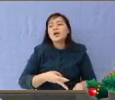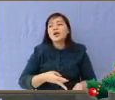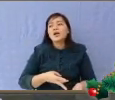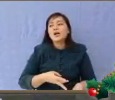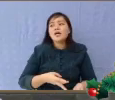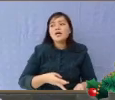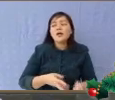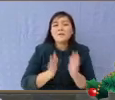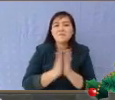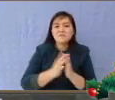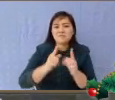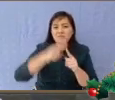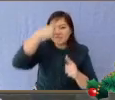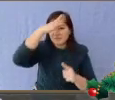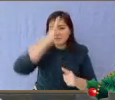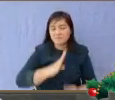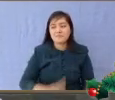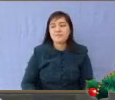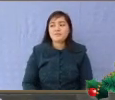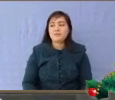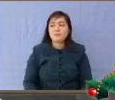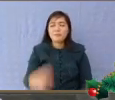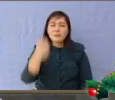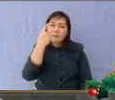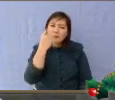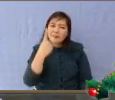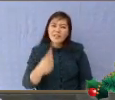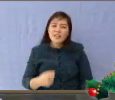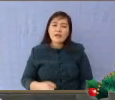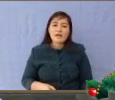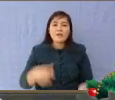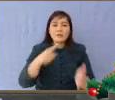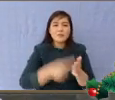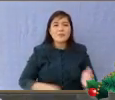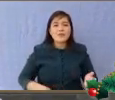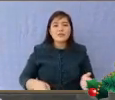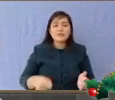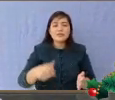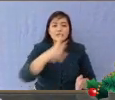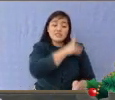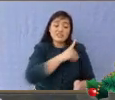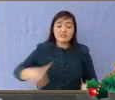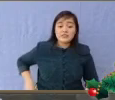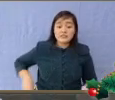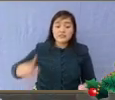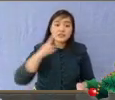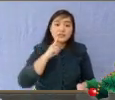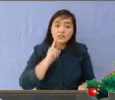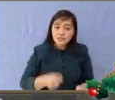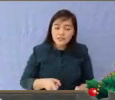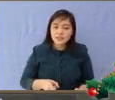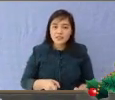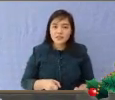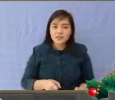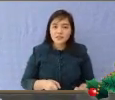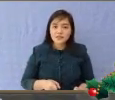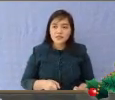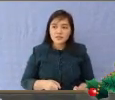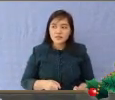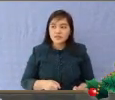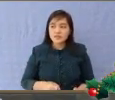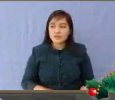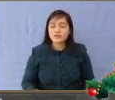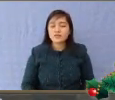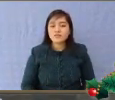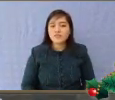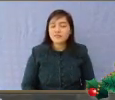the valley of the shadow of death? I will fear no evil. Anong reason? Thou art